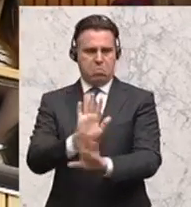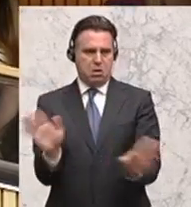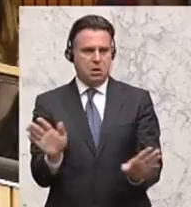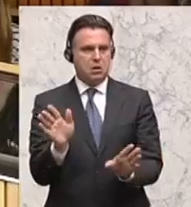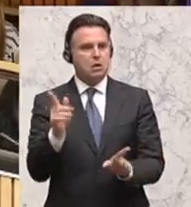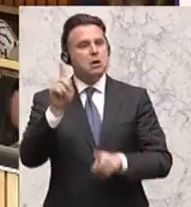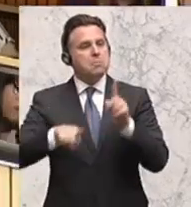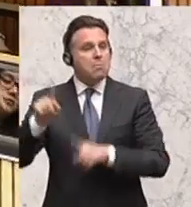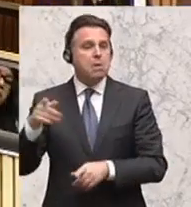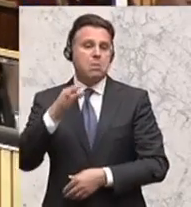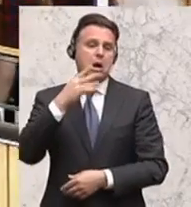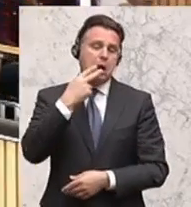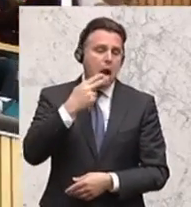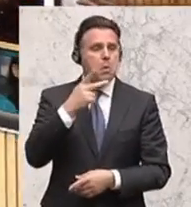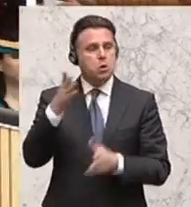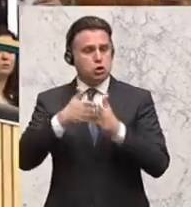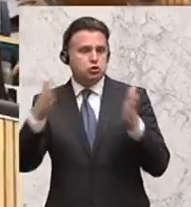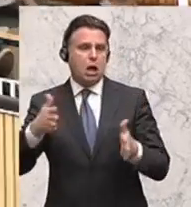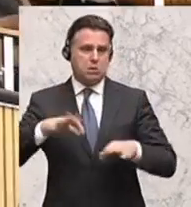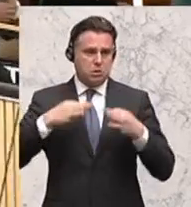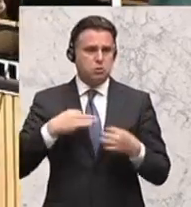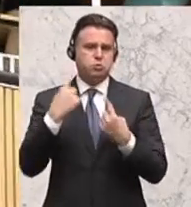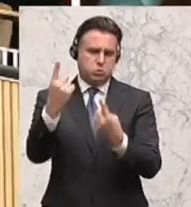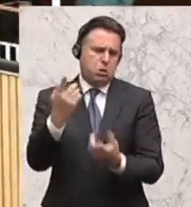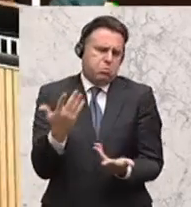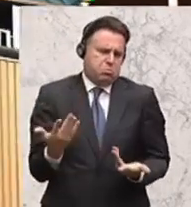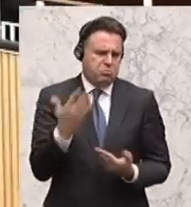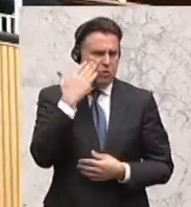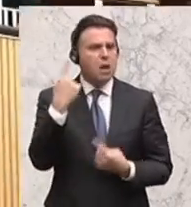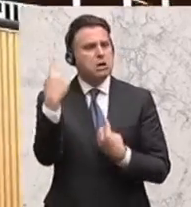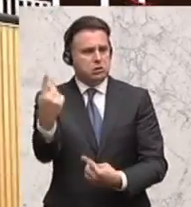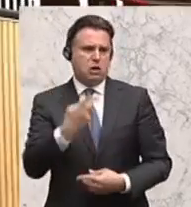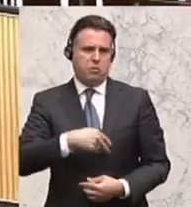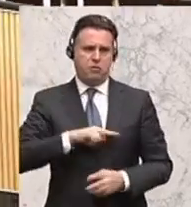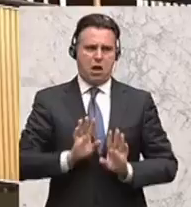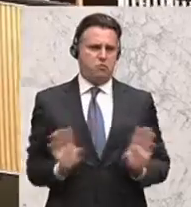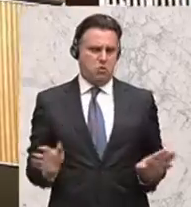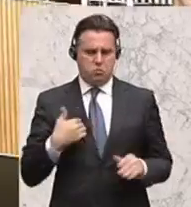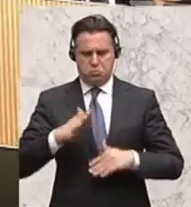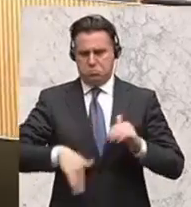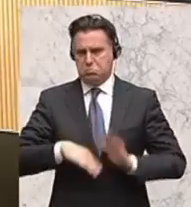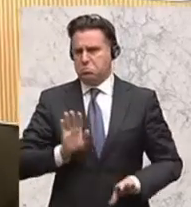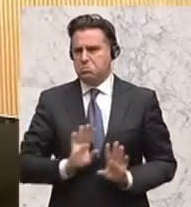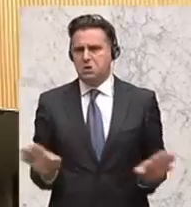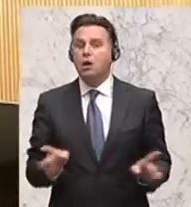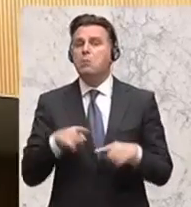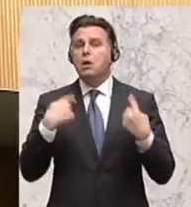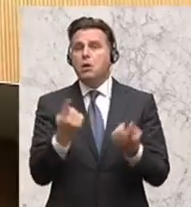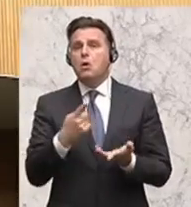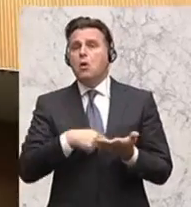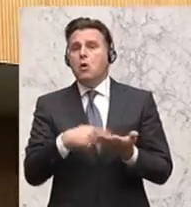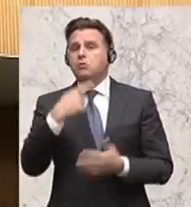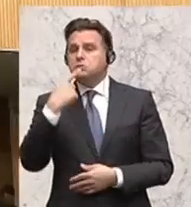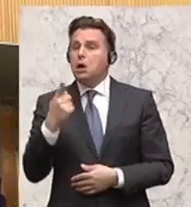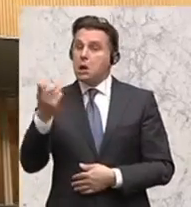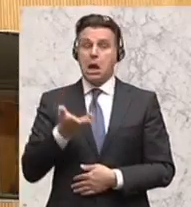dass einer oder andere ist vielleicht schädlich für seine Gesundheit, aber es liegt in der privaten Verantwortung. Und ich gebe schon zu, wenn dann gesagt wird, na ja, aber